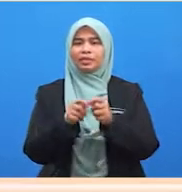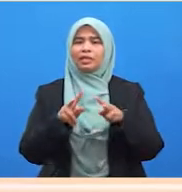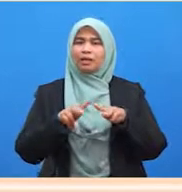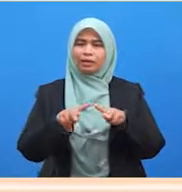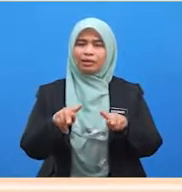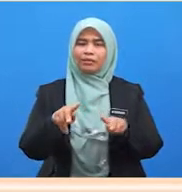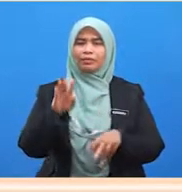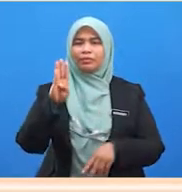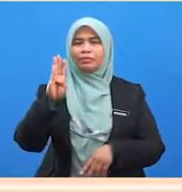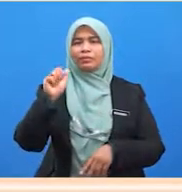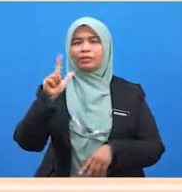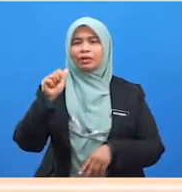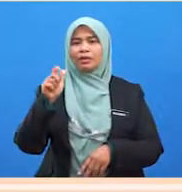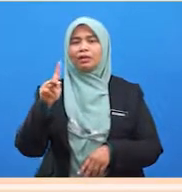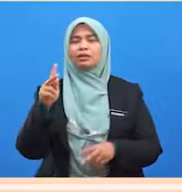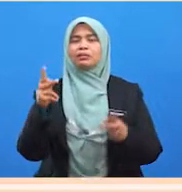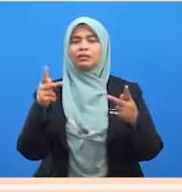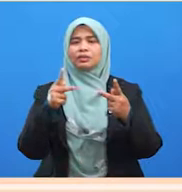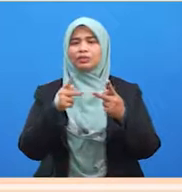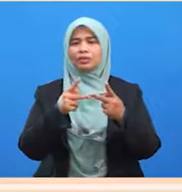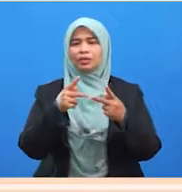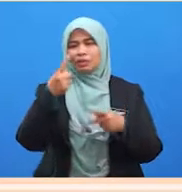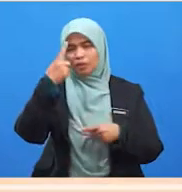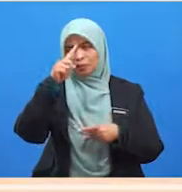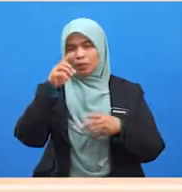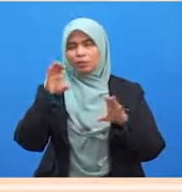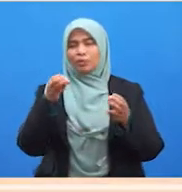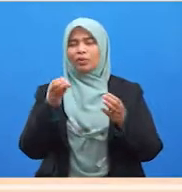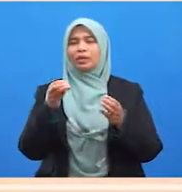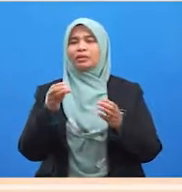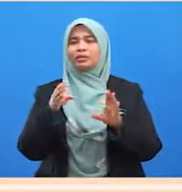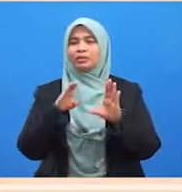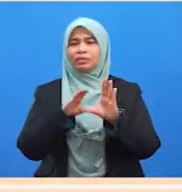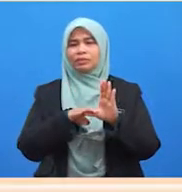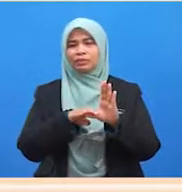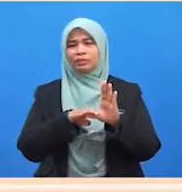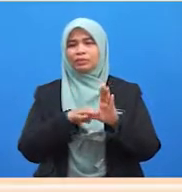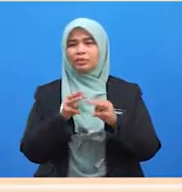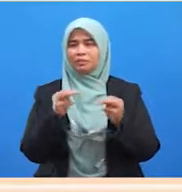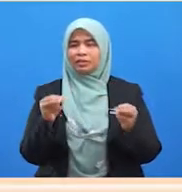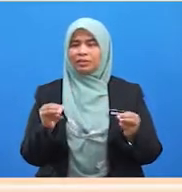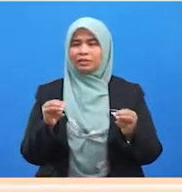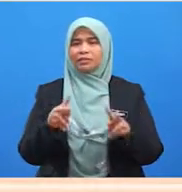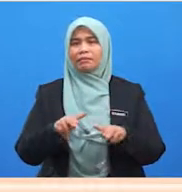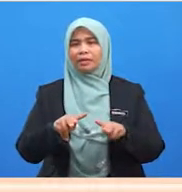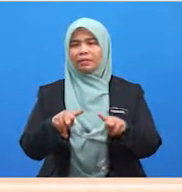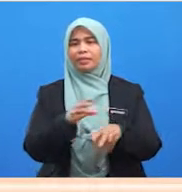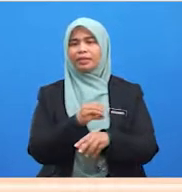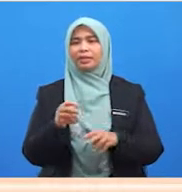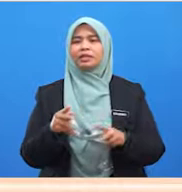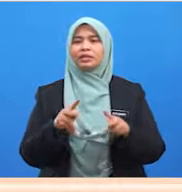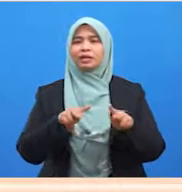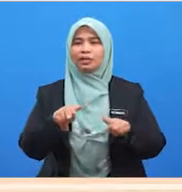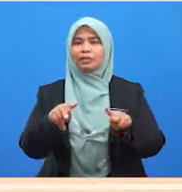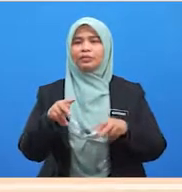balak sesuai digunakan untuk menghasilkan perabot, papan dan kayu gergaji. Kelapa